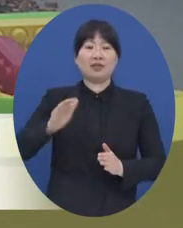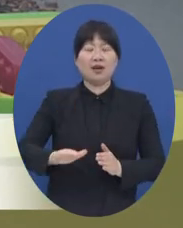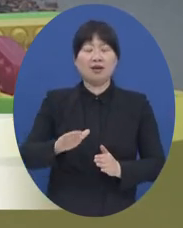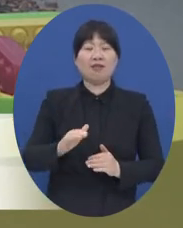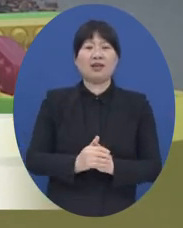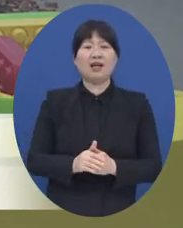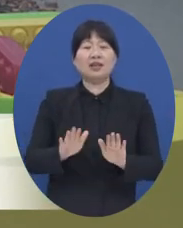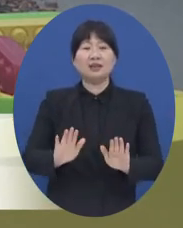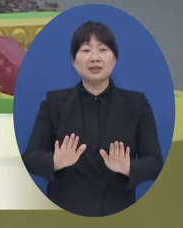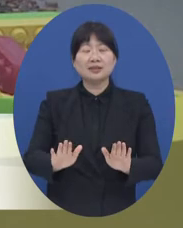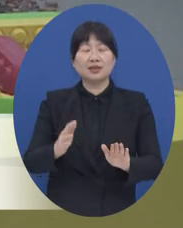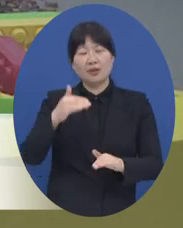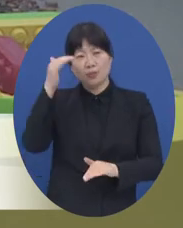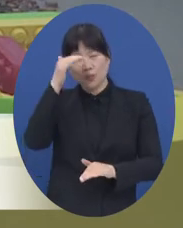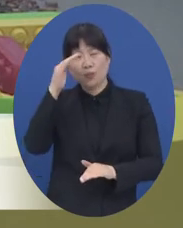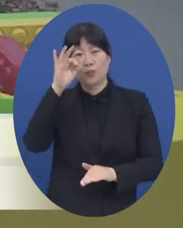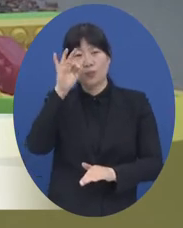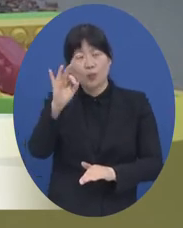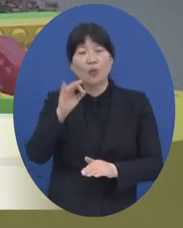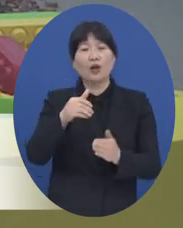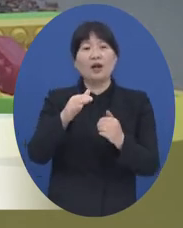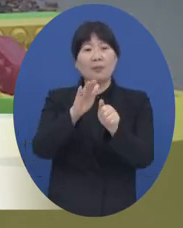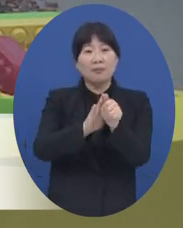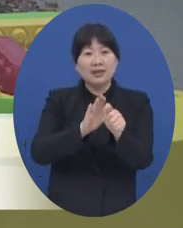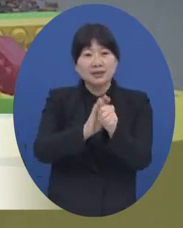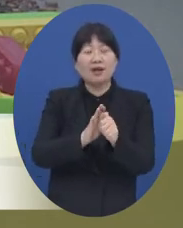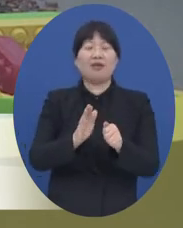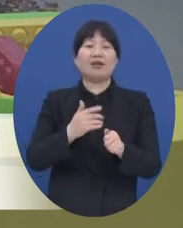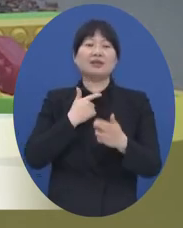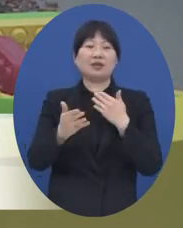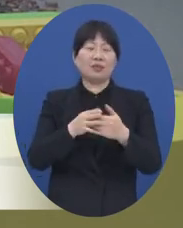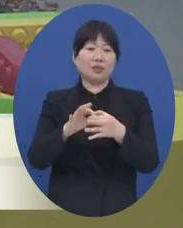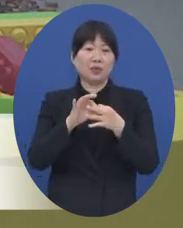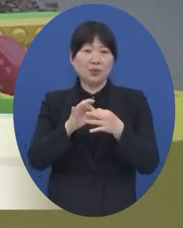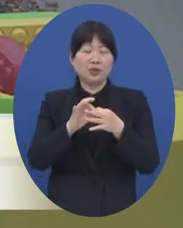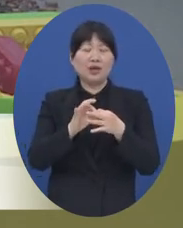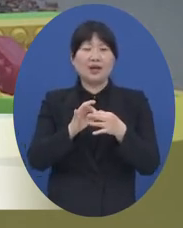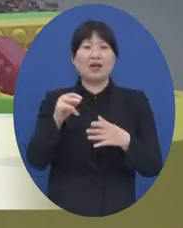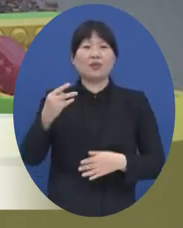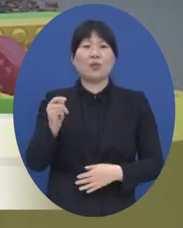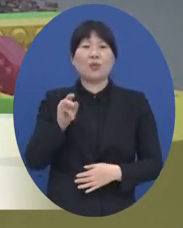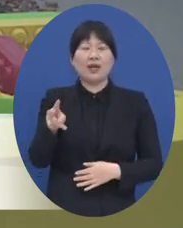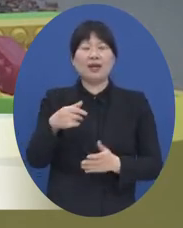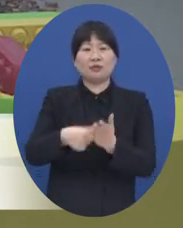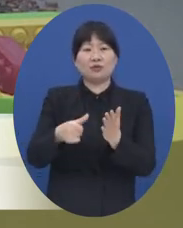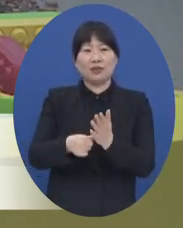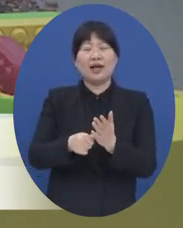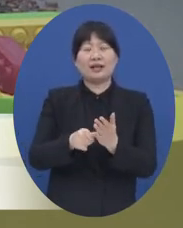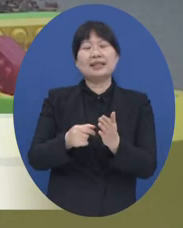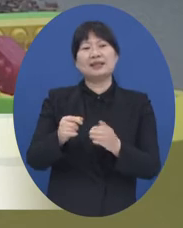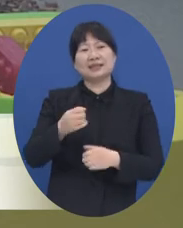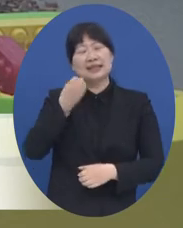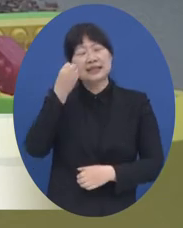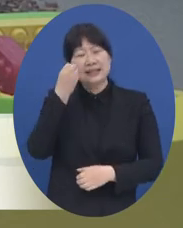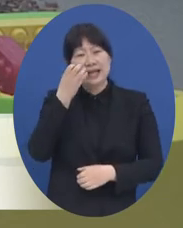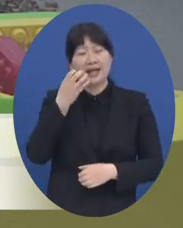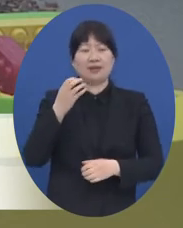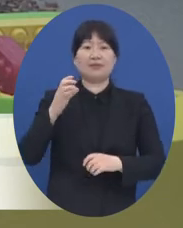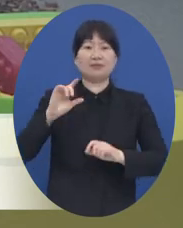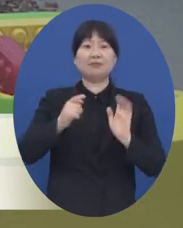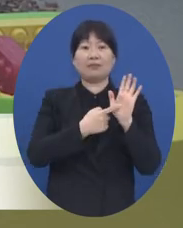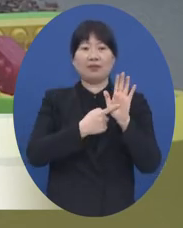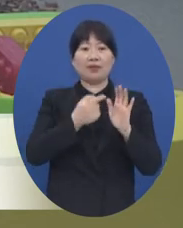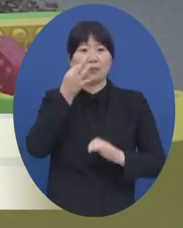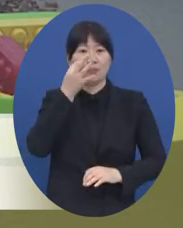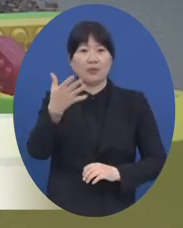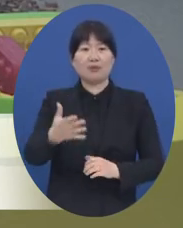보고 만지고 체험하면서 공예 작품을 감상할 수 있는 이색 전시가 열리고 있습니다. 최창순 기자가 공예 놀이터로